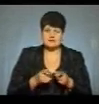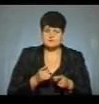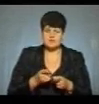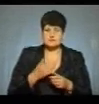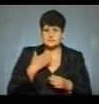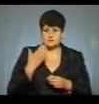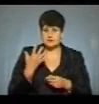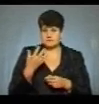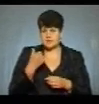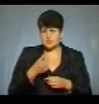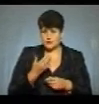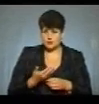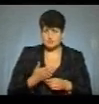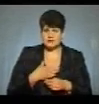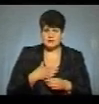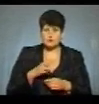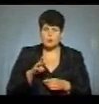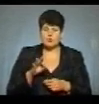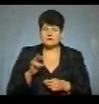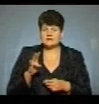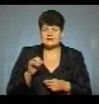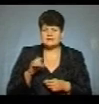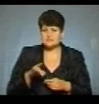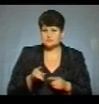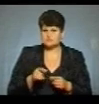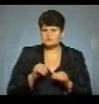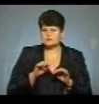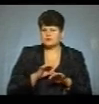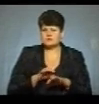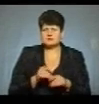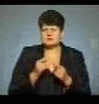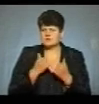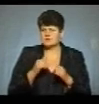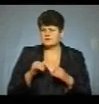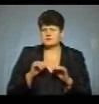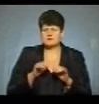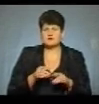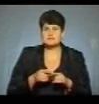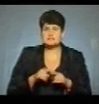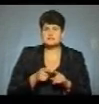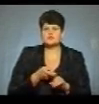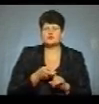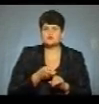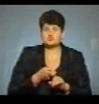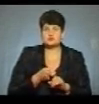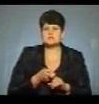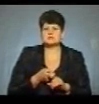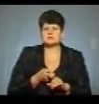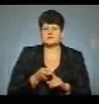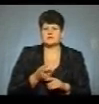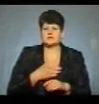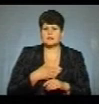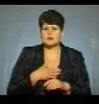за останні 5 років у нас в Монастирську відбуваються теж дуже дивні справи. Це стосується безпосередньо